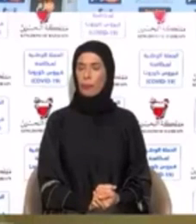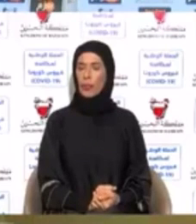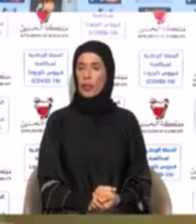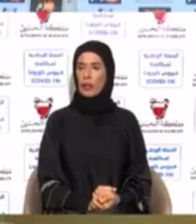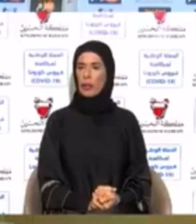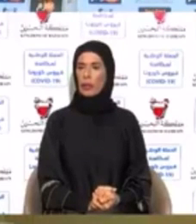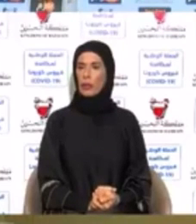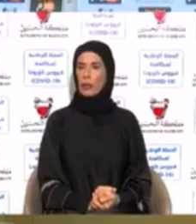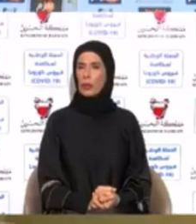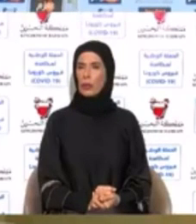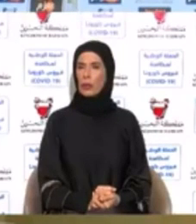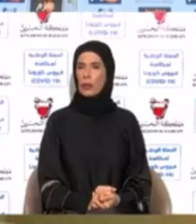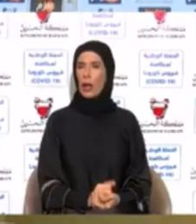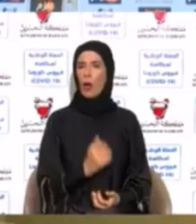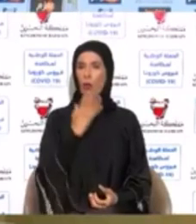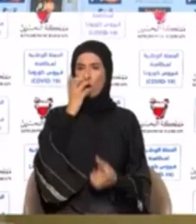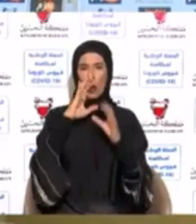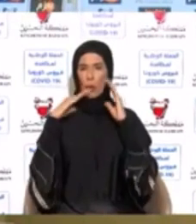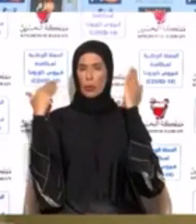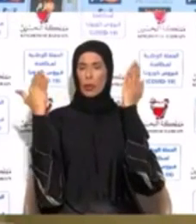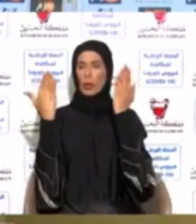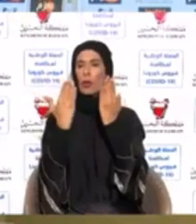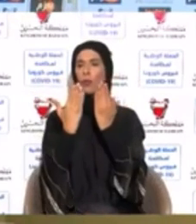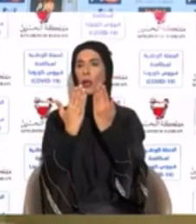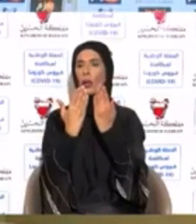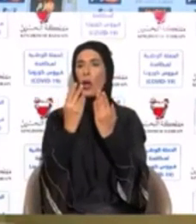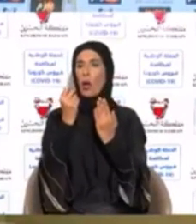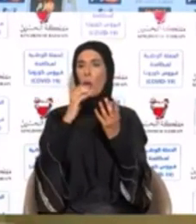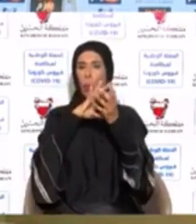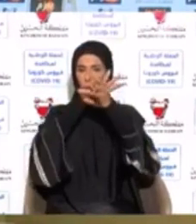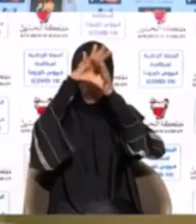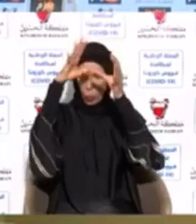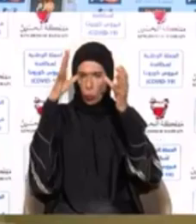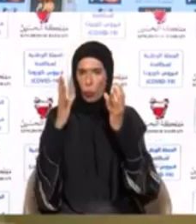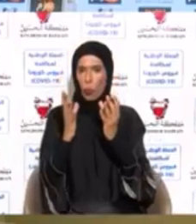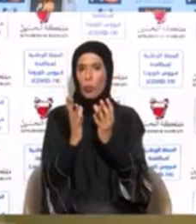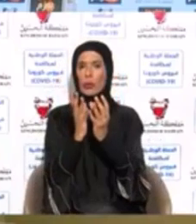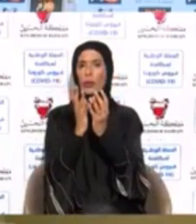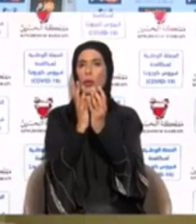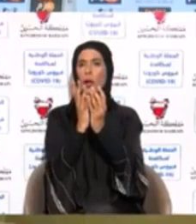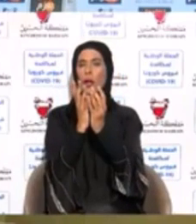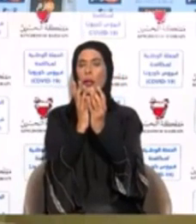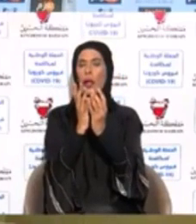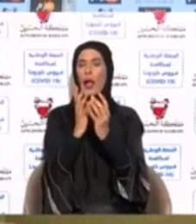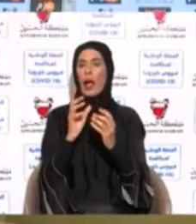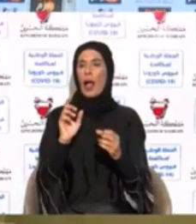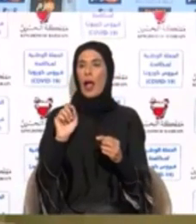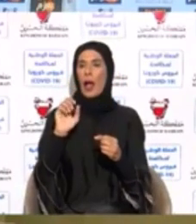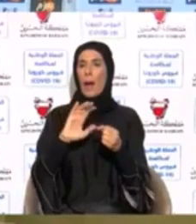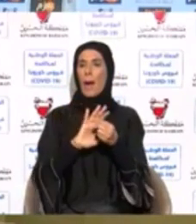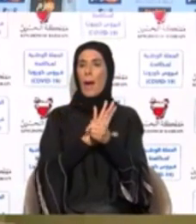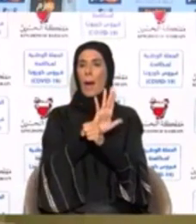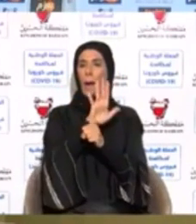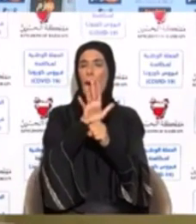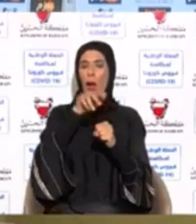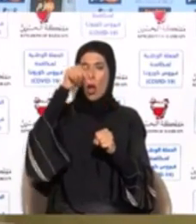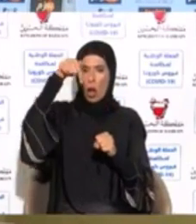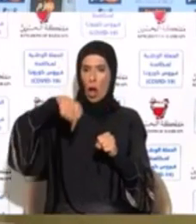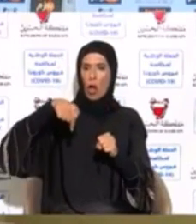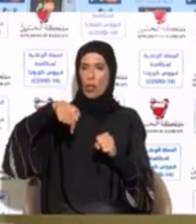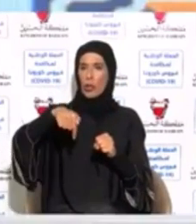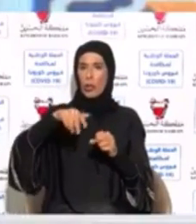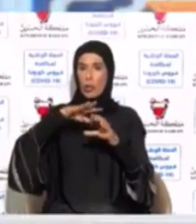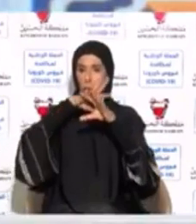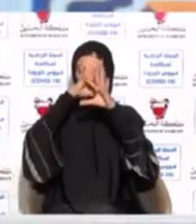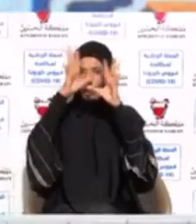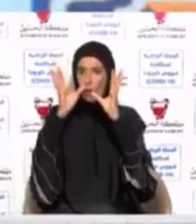المستشفيات أو في العناية المركزة؟ وكم تبلغ الكلفة الإجمالية التقديرية لجائحة كورونا حتى يومنا